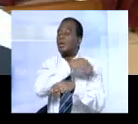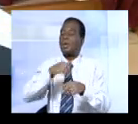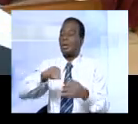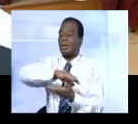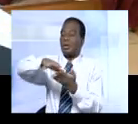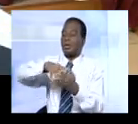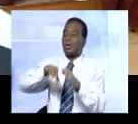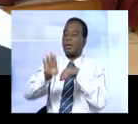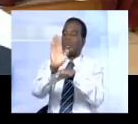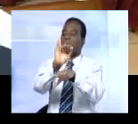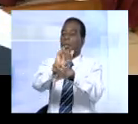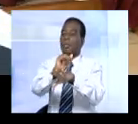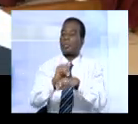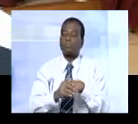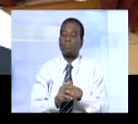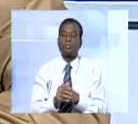assimilés en Côte d'Ivoire.